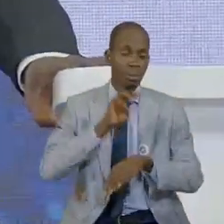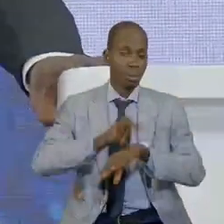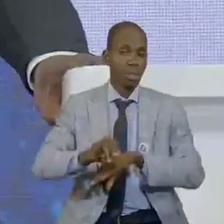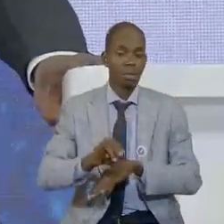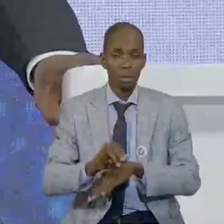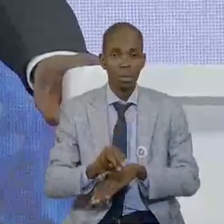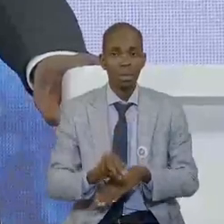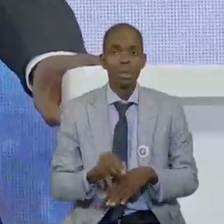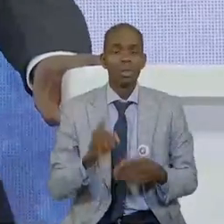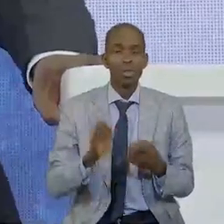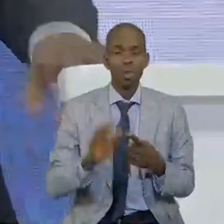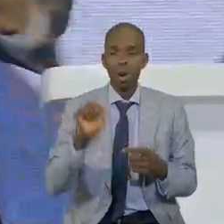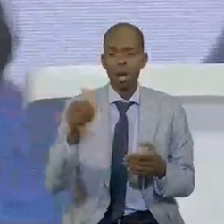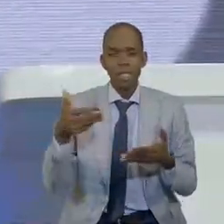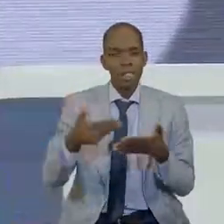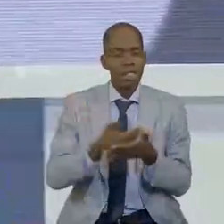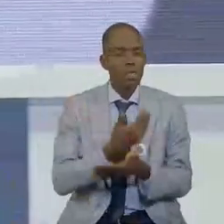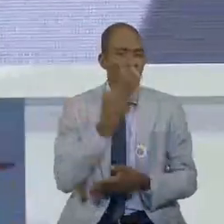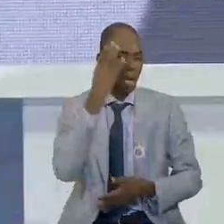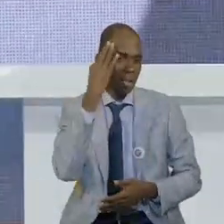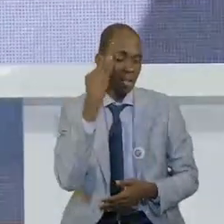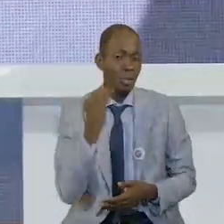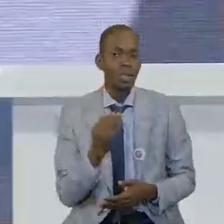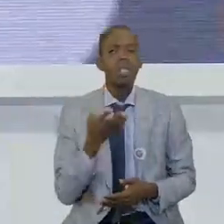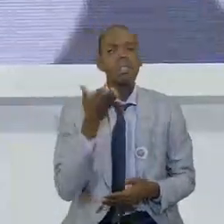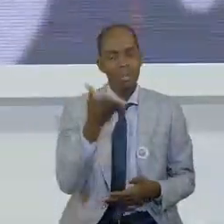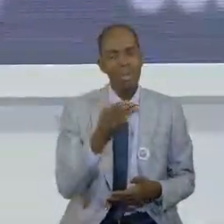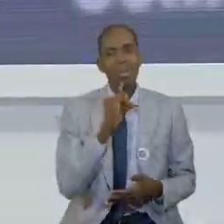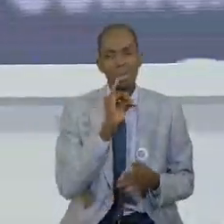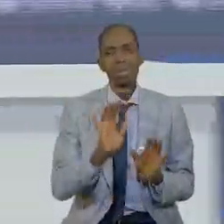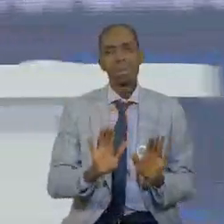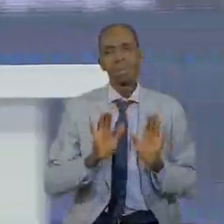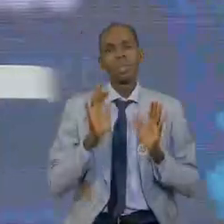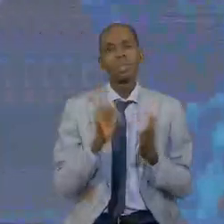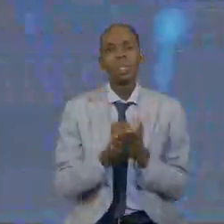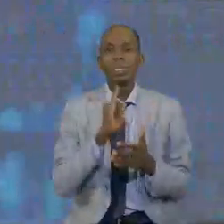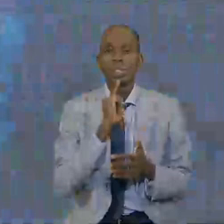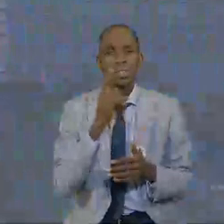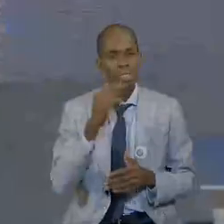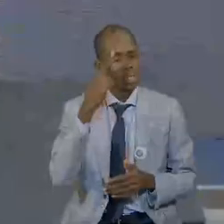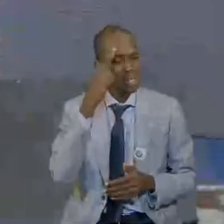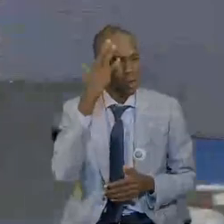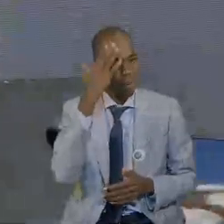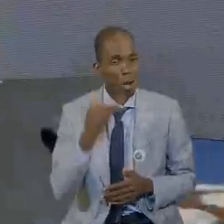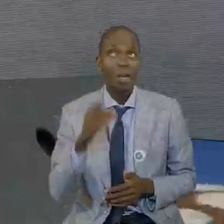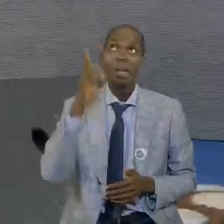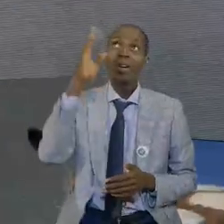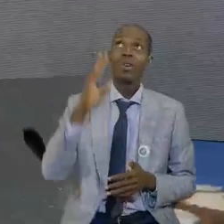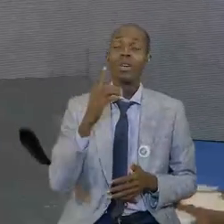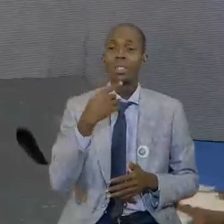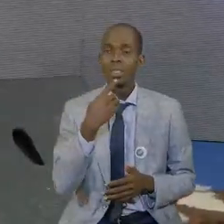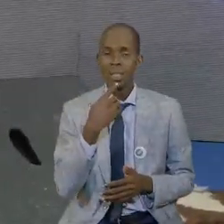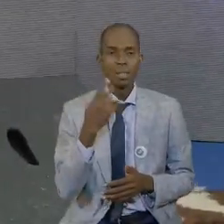new experience. À une nouvelle expérience. There is fear. Il y a la crainte. And that's the reason why God said, look at that. He